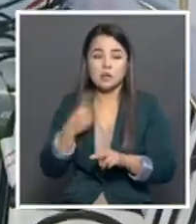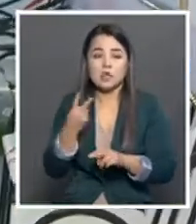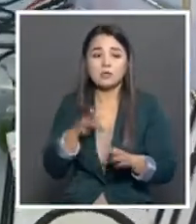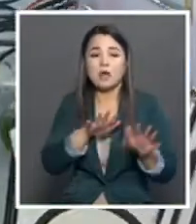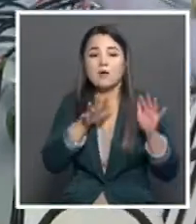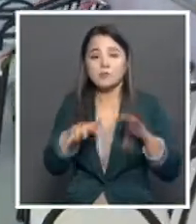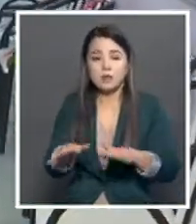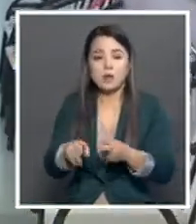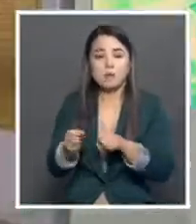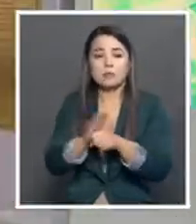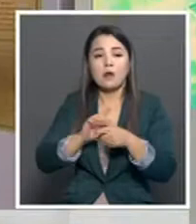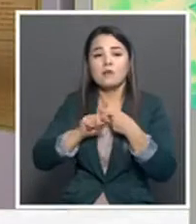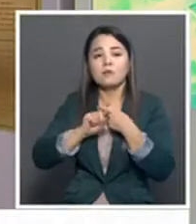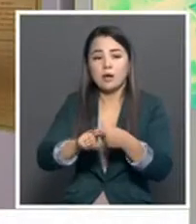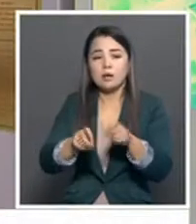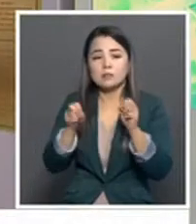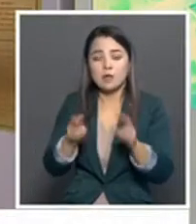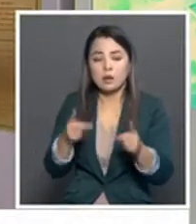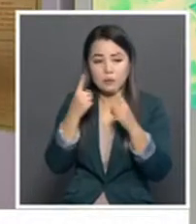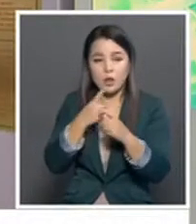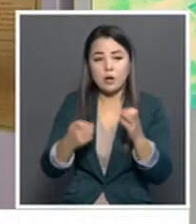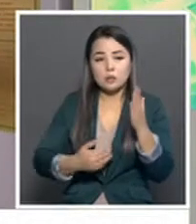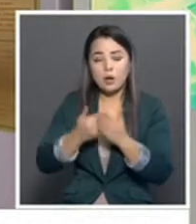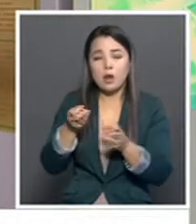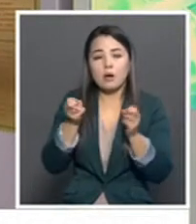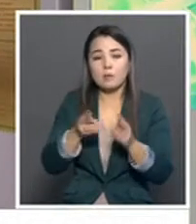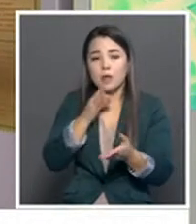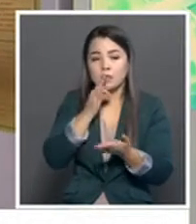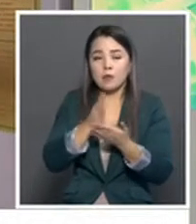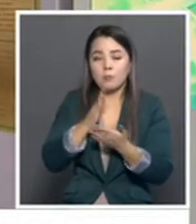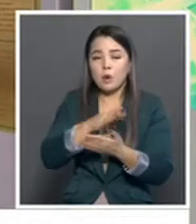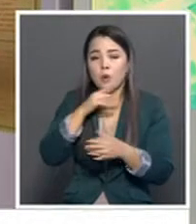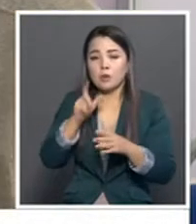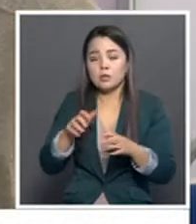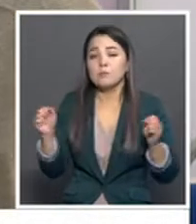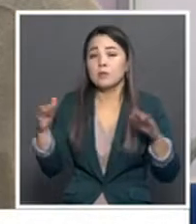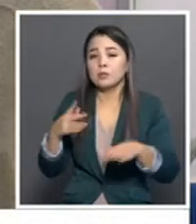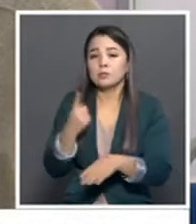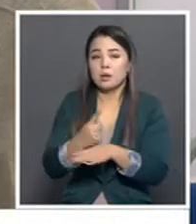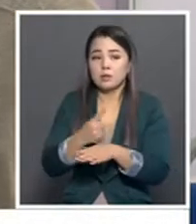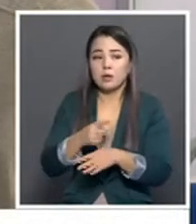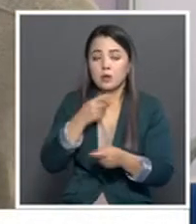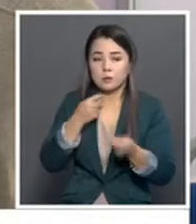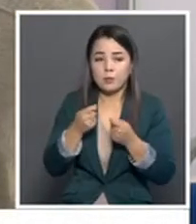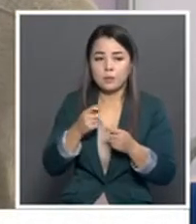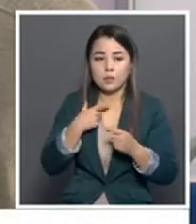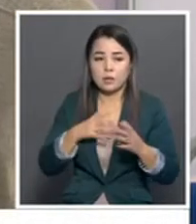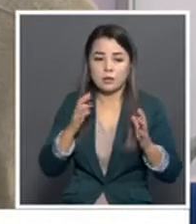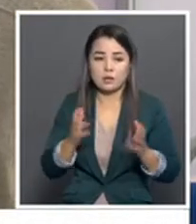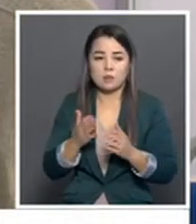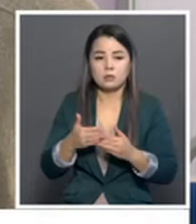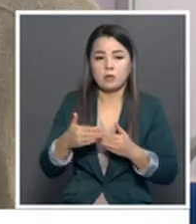басталу қаупі жоғары. Сондықтан көпшілік көп жиналатын жерлерге бармай, әлеуметтік арақашықтықты сақтау маңызды.